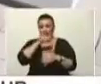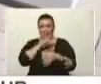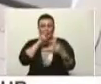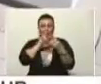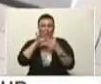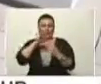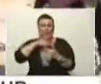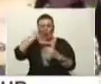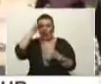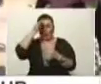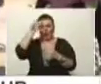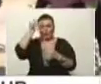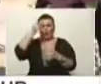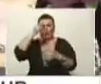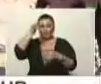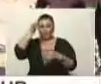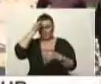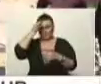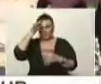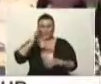şəhidlərin xatirəsini andılar.